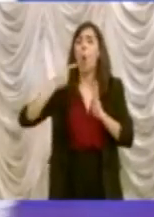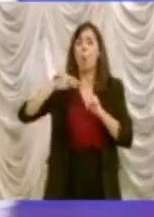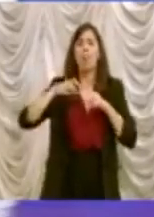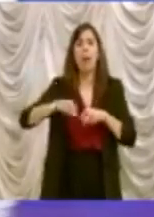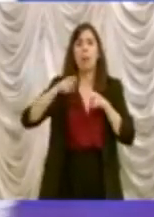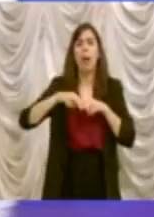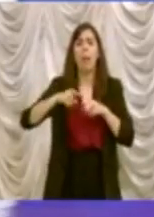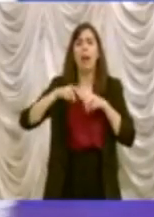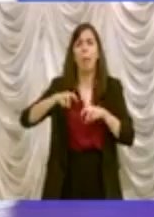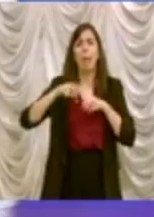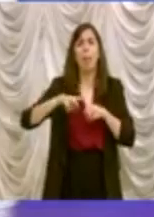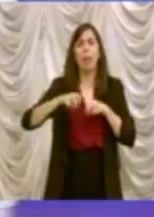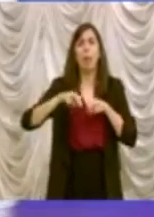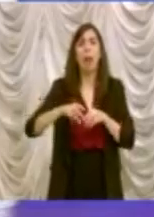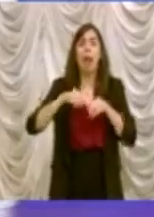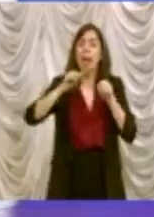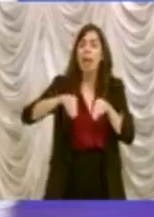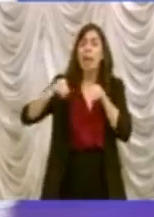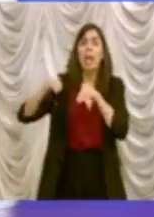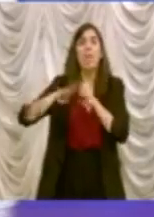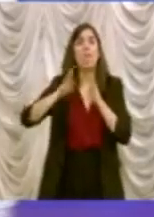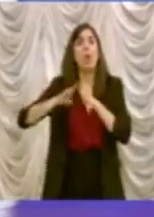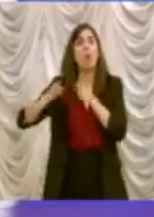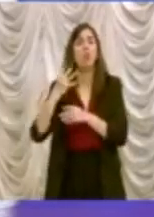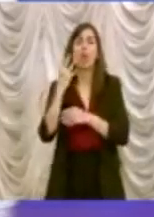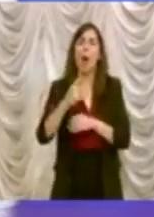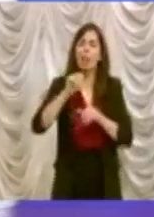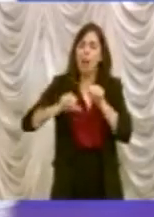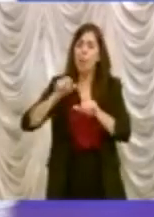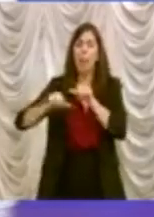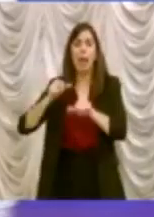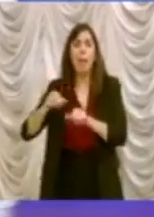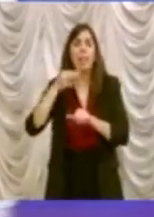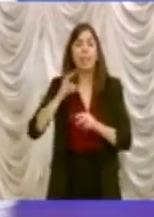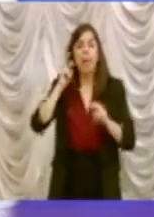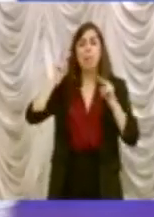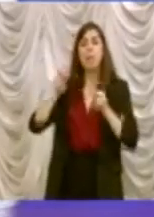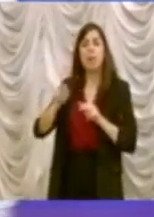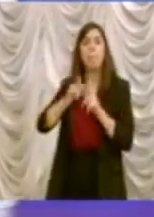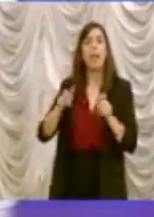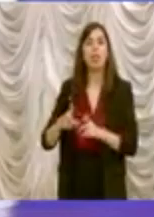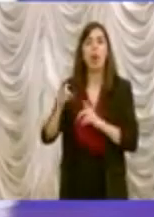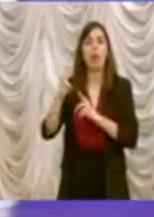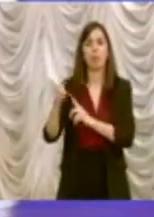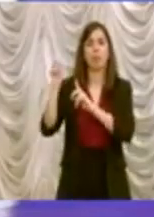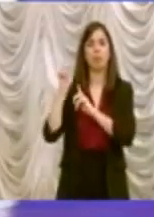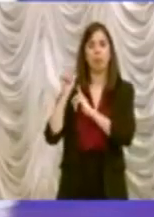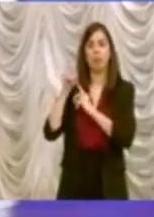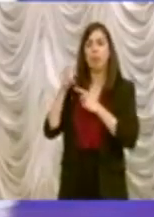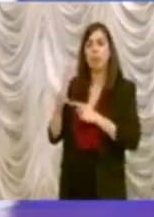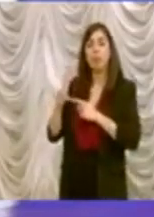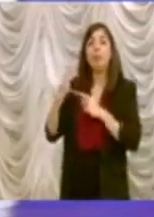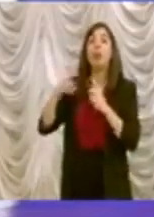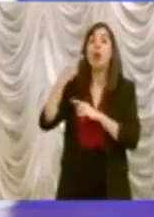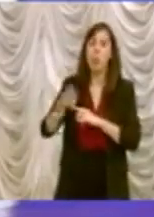in quattro rifugi consecutivi essere continuamente sorvegliati con persone col kalashnikov dopo quando si